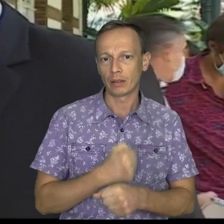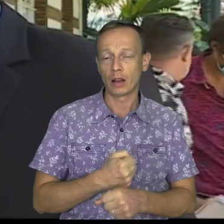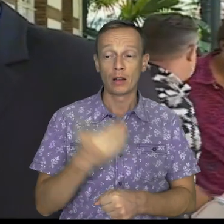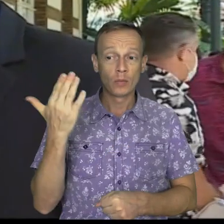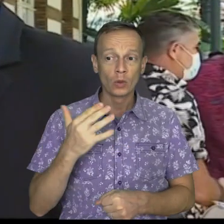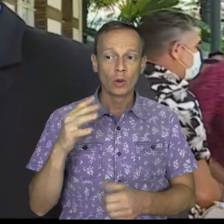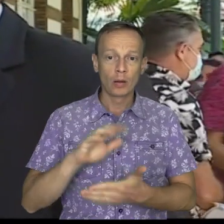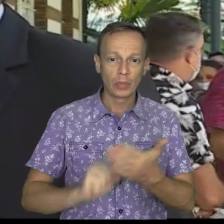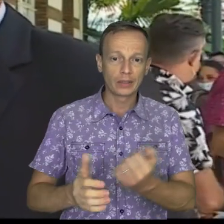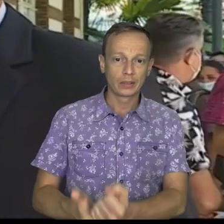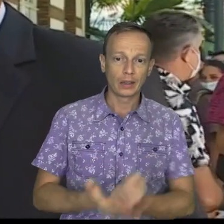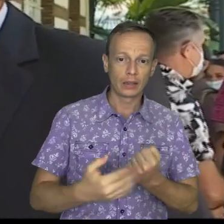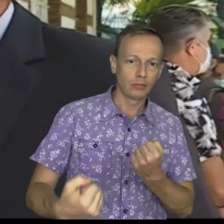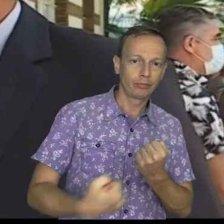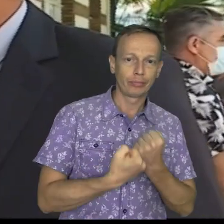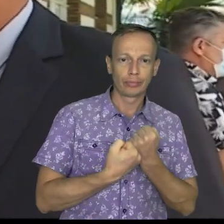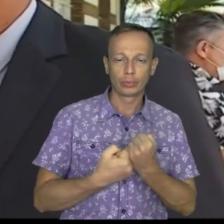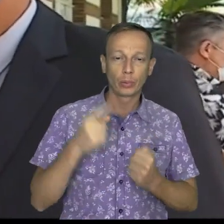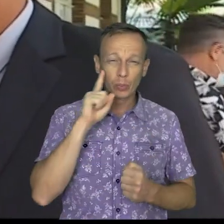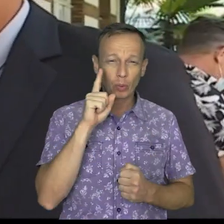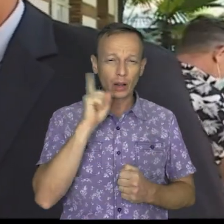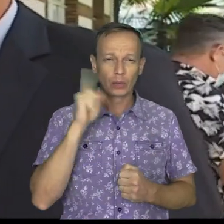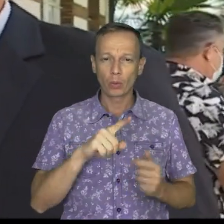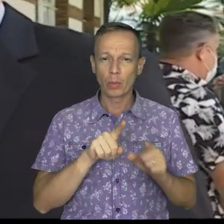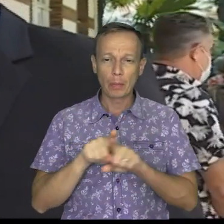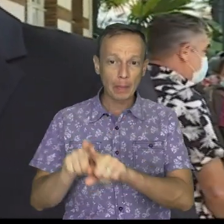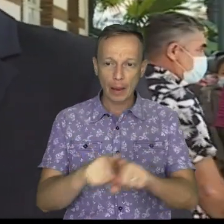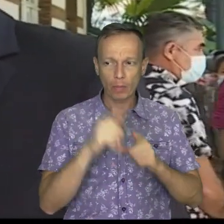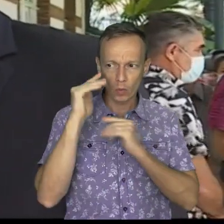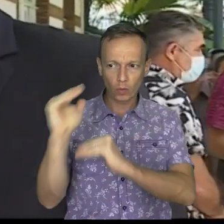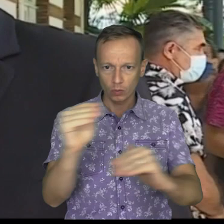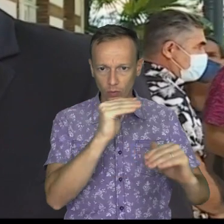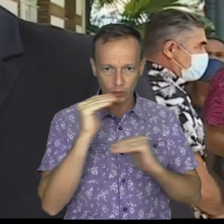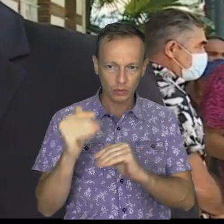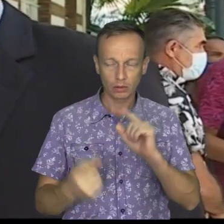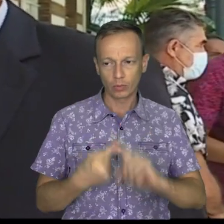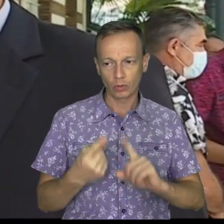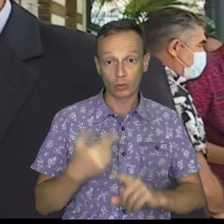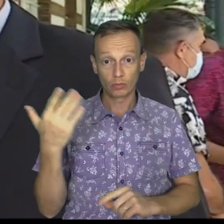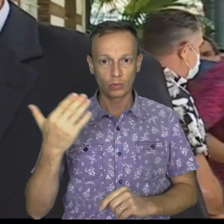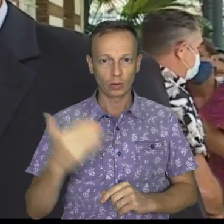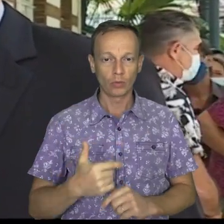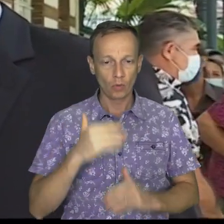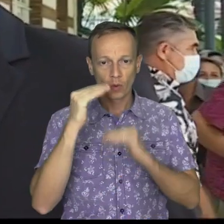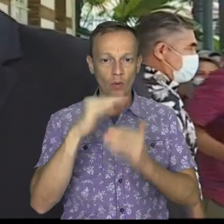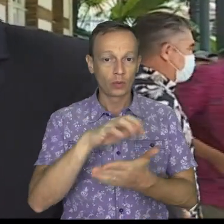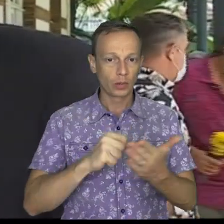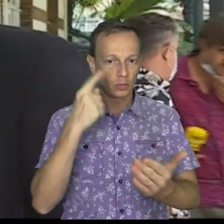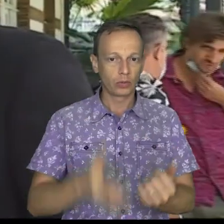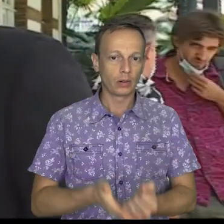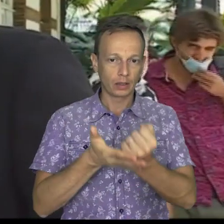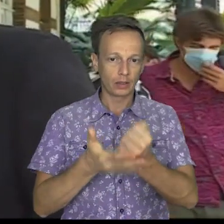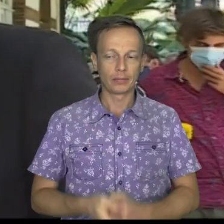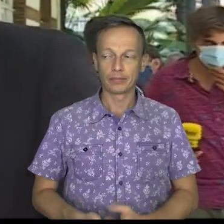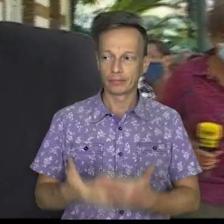qu'on a aussi besoin de vous pour nous soutenir, parce qu'il faut qu'on ait tous une confiance mutuelle. Voilà. Donc je compte beaucoup